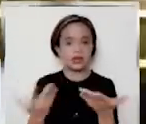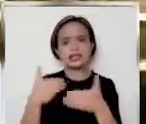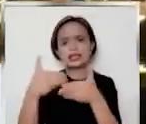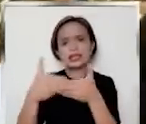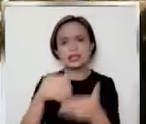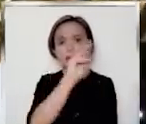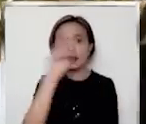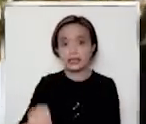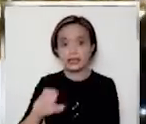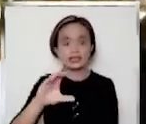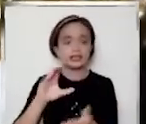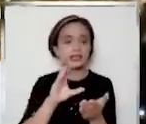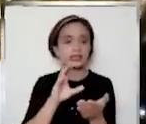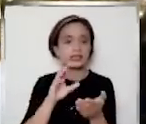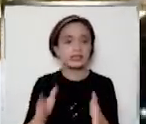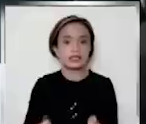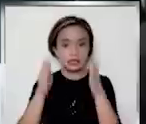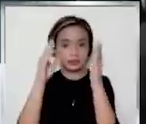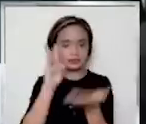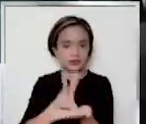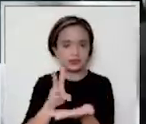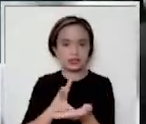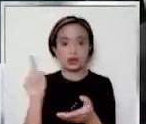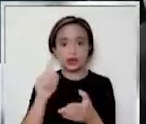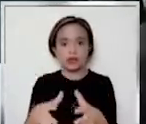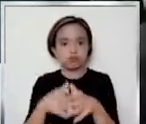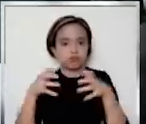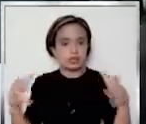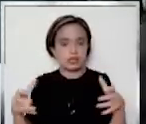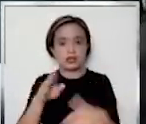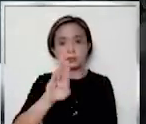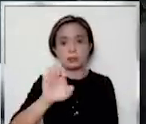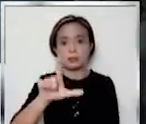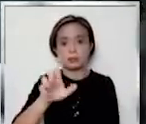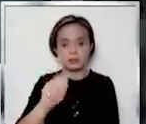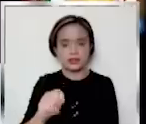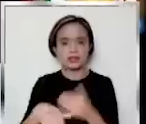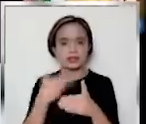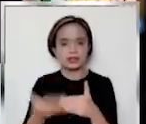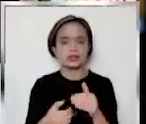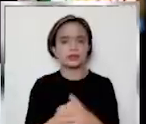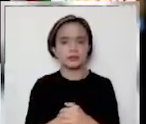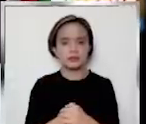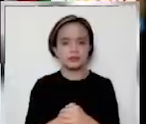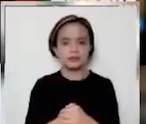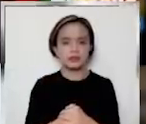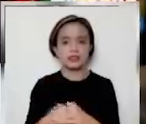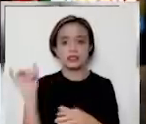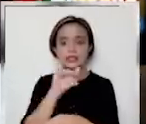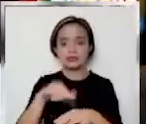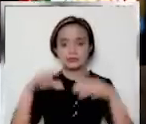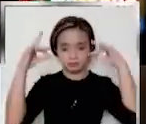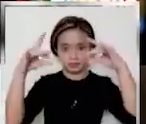Hall. Kabilang na ang kanilang life-size na Belen at Christmas tree sa Buluagang Rodriguez. Pinailawan din ang mga fasad ng iconic buildings dito